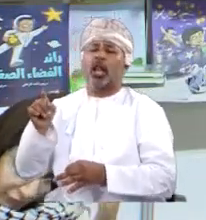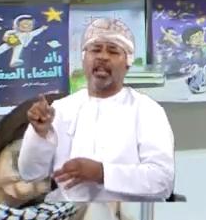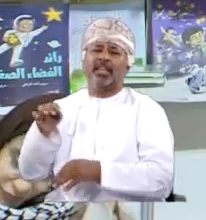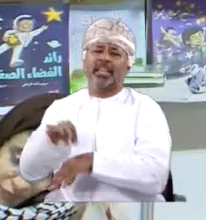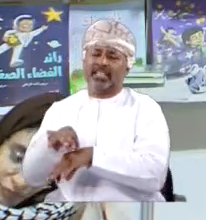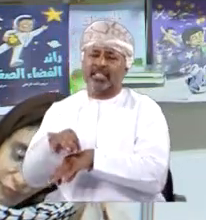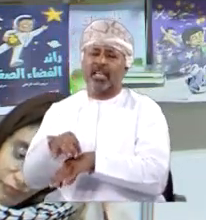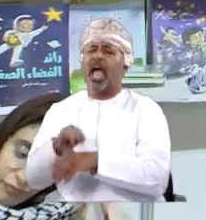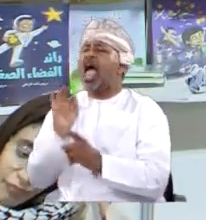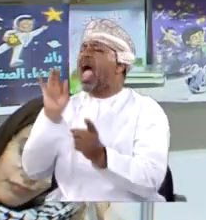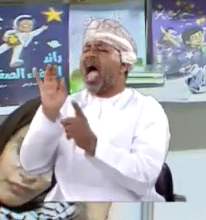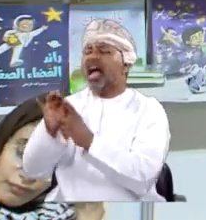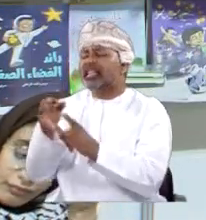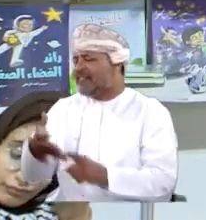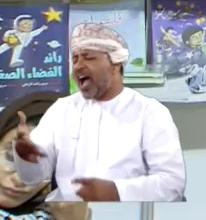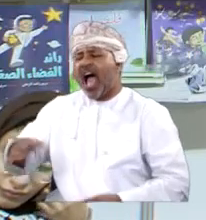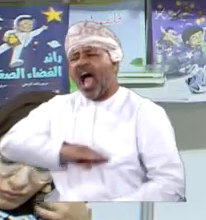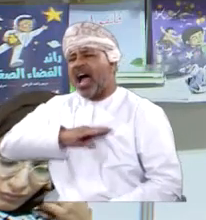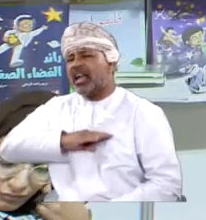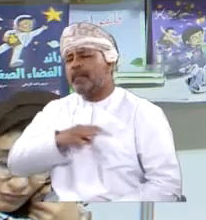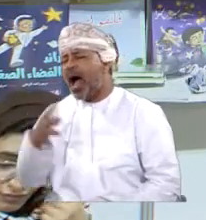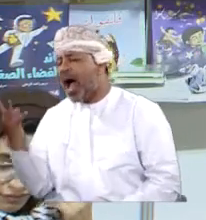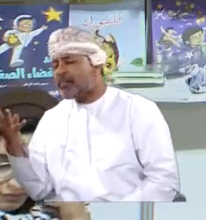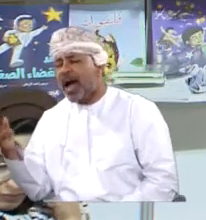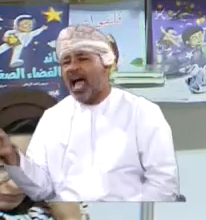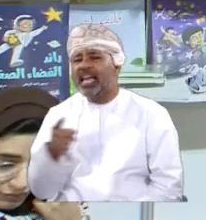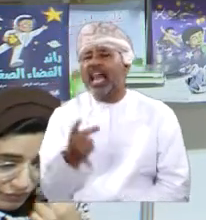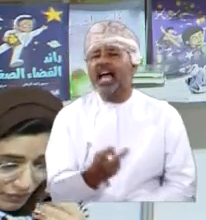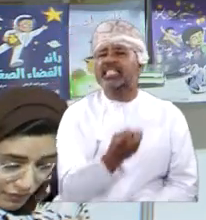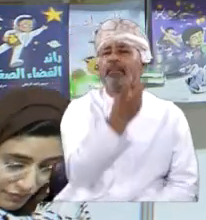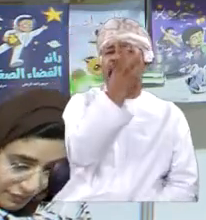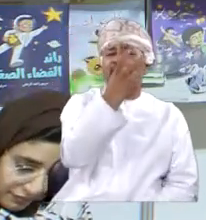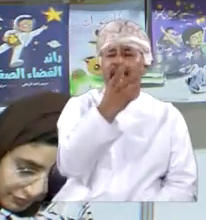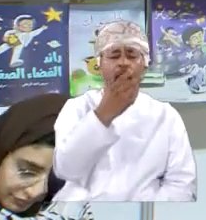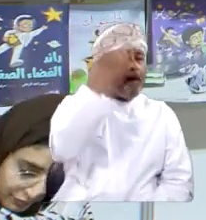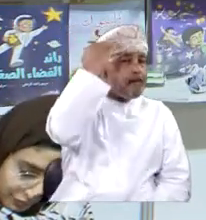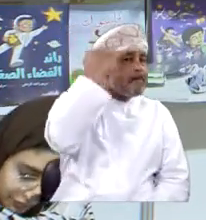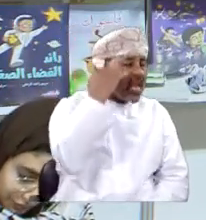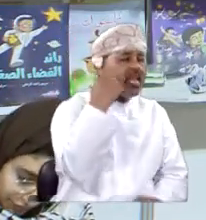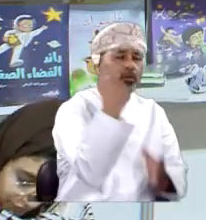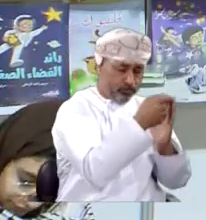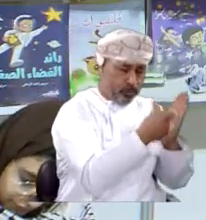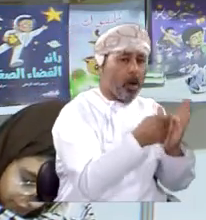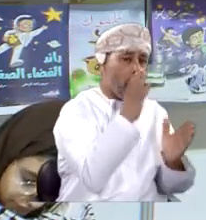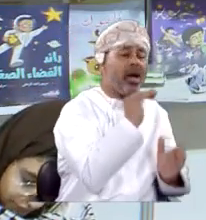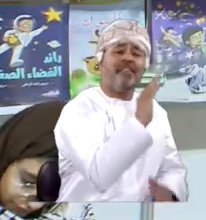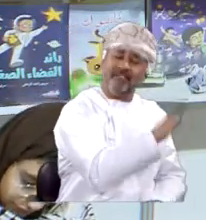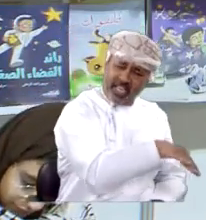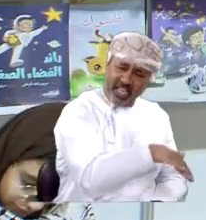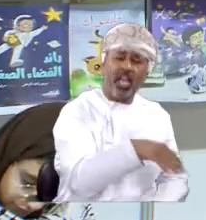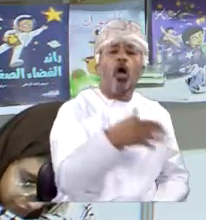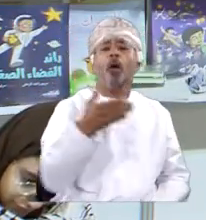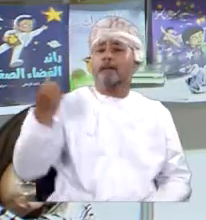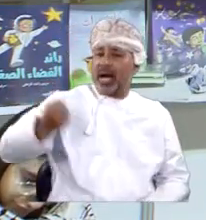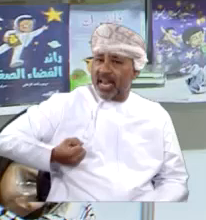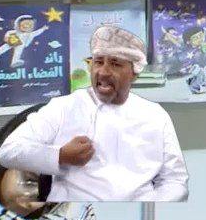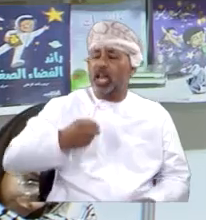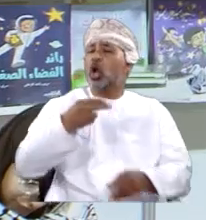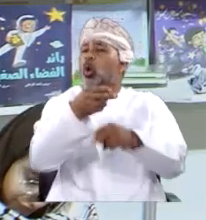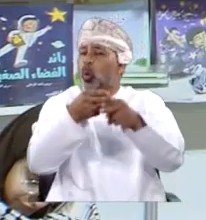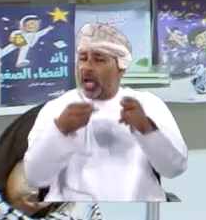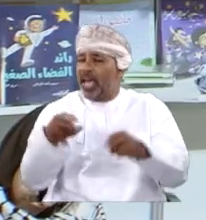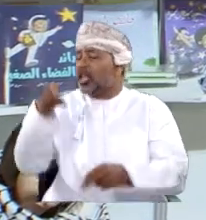نحن نستهدف الفئة العمرية من 4 إلى 70، ولدينا كاتبات من سلطنة عمان ومن البحرين